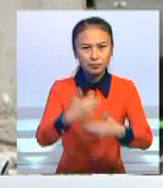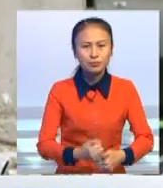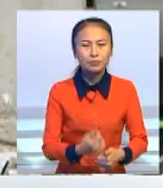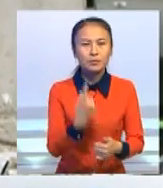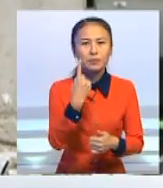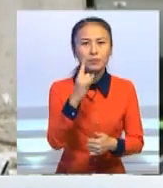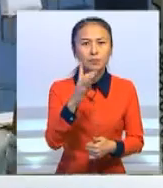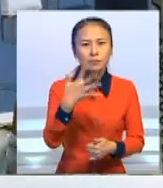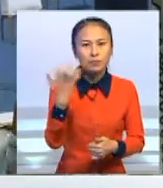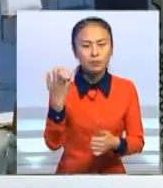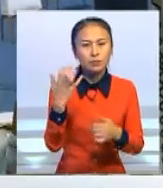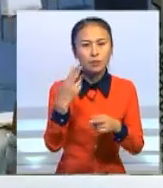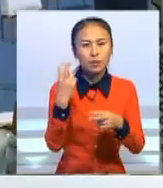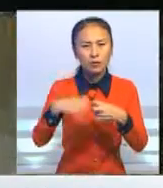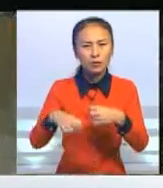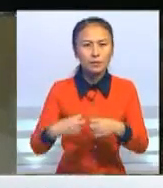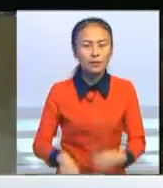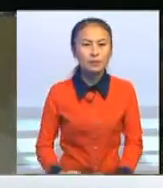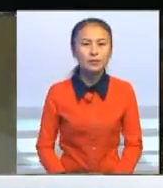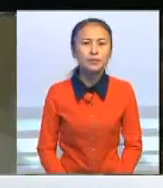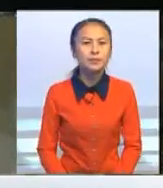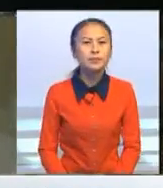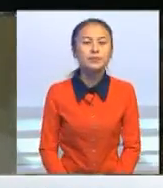қирап қалған.